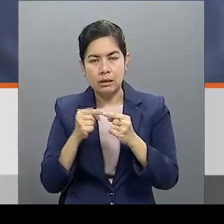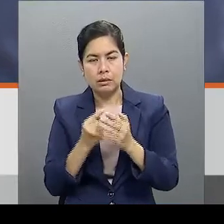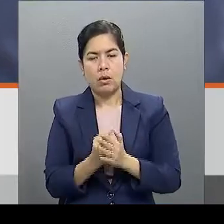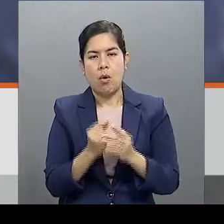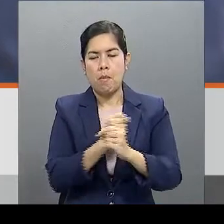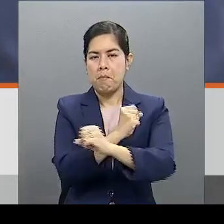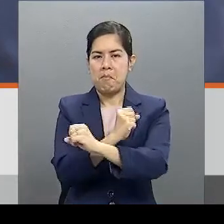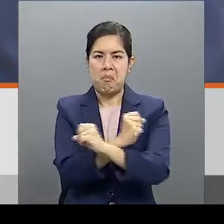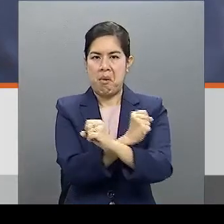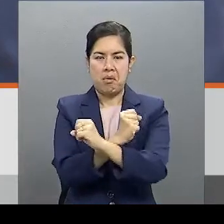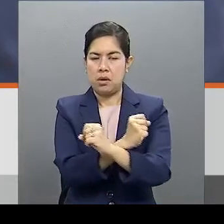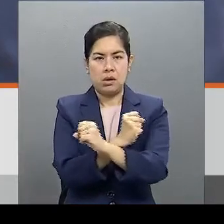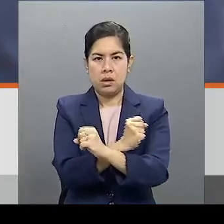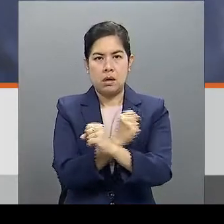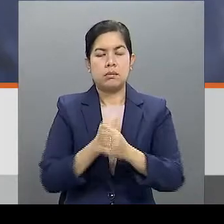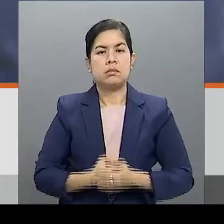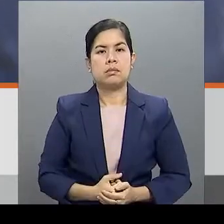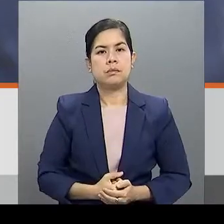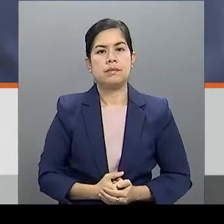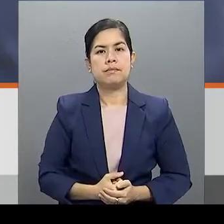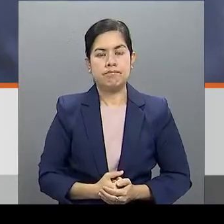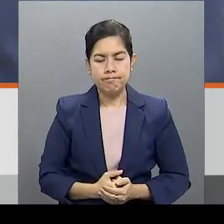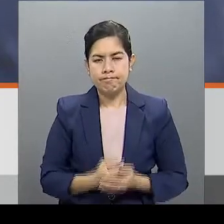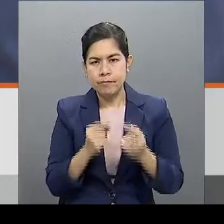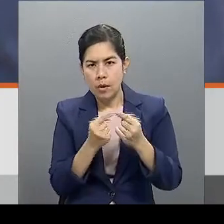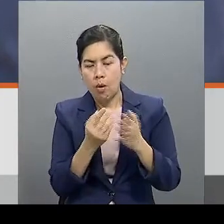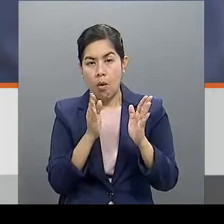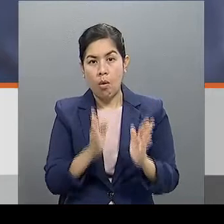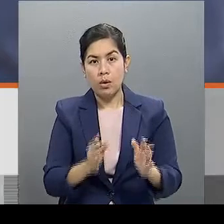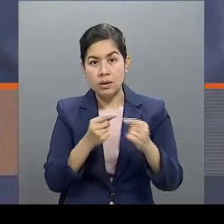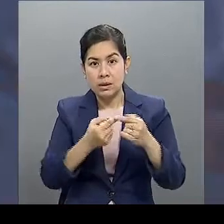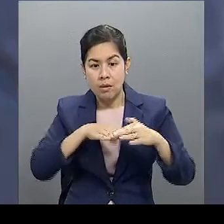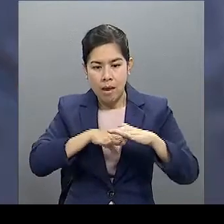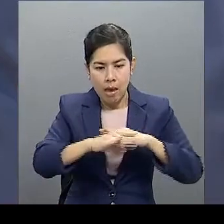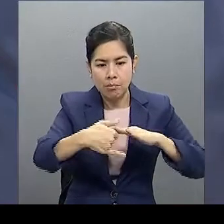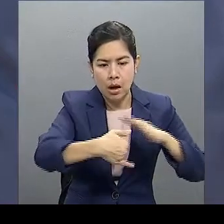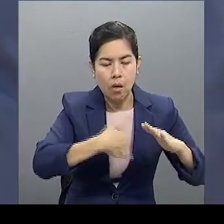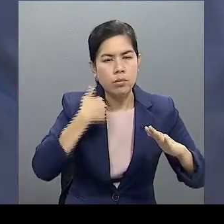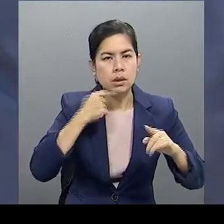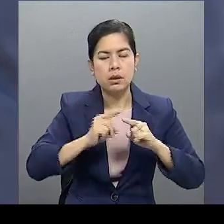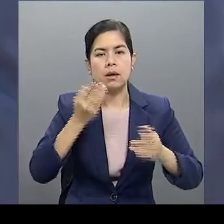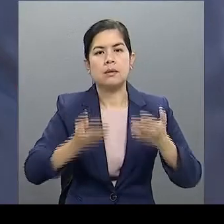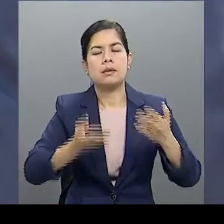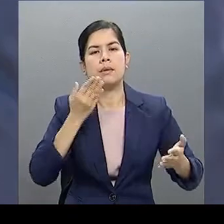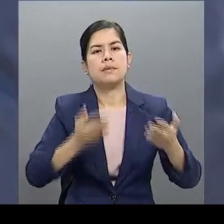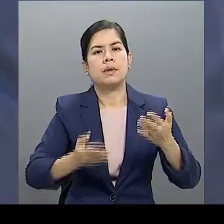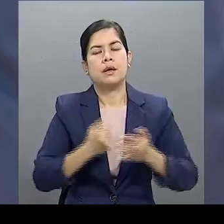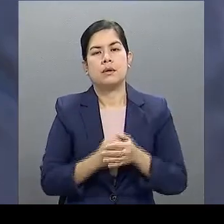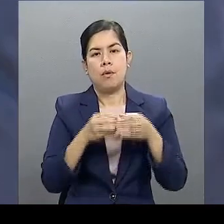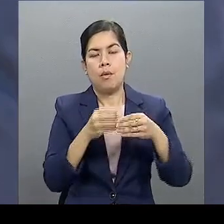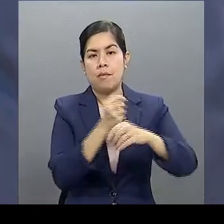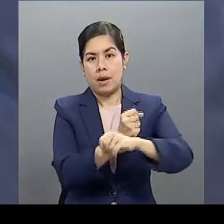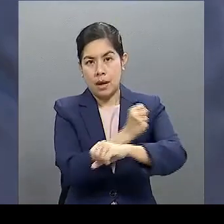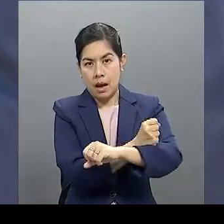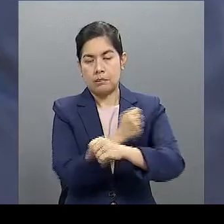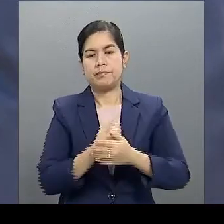ป้องกันนะครับการหลบหนีนะครับของบุคคลต่างด้าวนะครับที่จะเข้ามาในพื้นที่นะครับแล้วก็เป็นเพื่อเป็นการป้องกันนะครับในส่